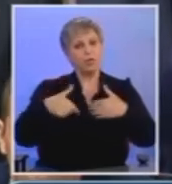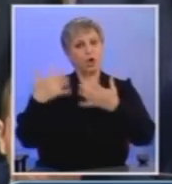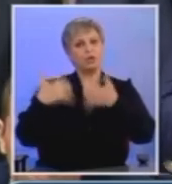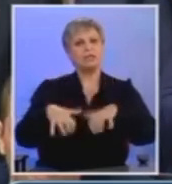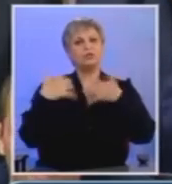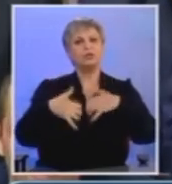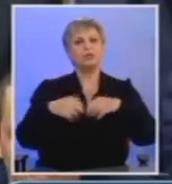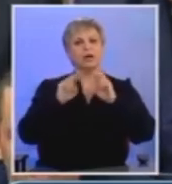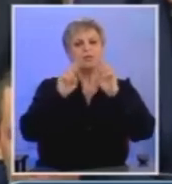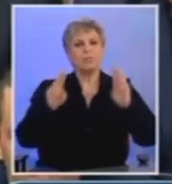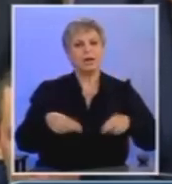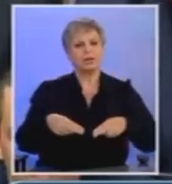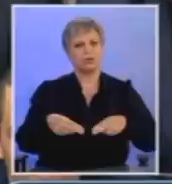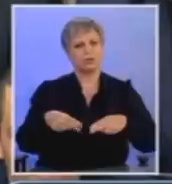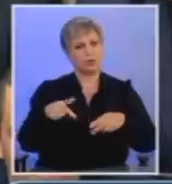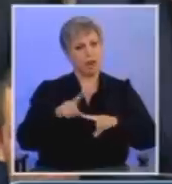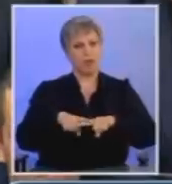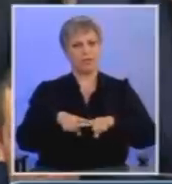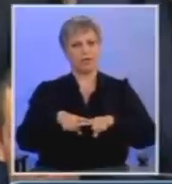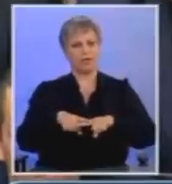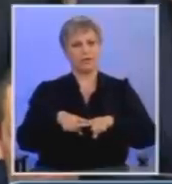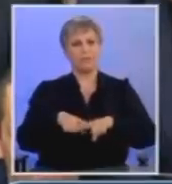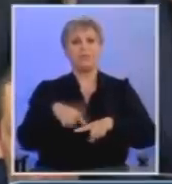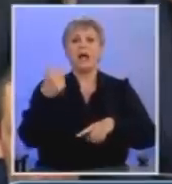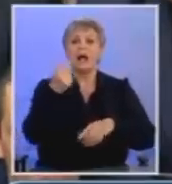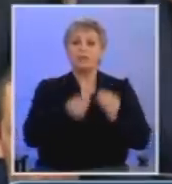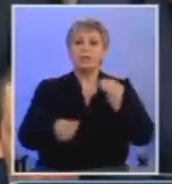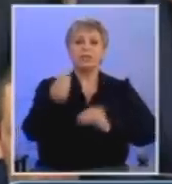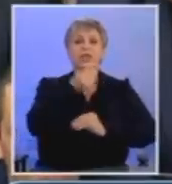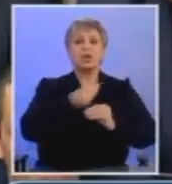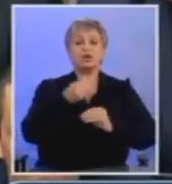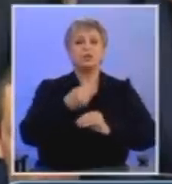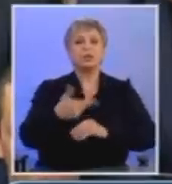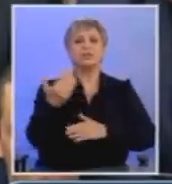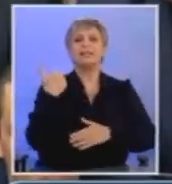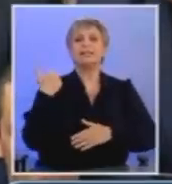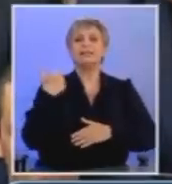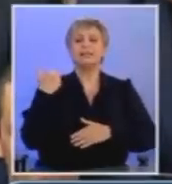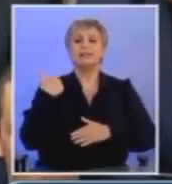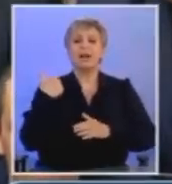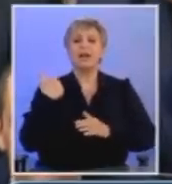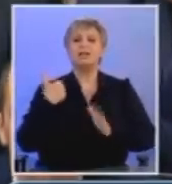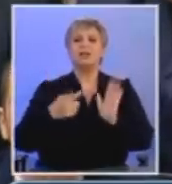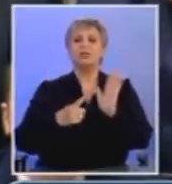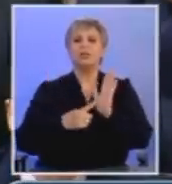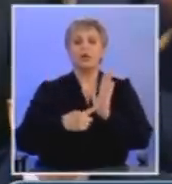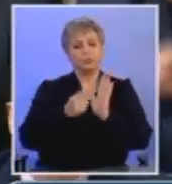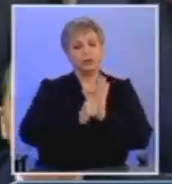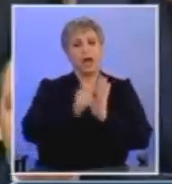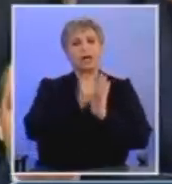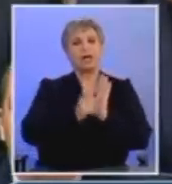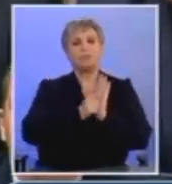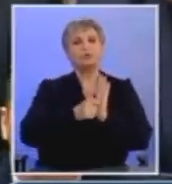στο ακόμα χειρότερο σημείο να ζητάνε με νόμο να ακυρώσουμε δικαστικές αποφάσεις σχετικά με τα